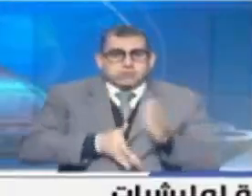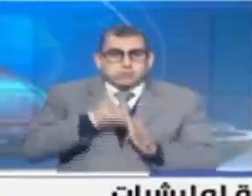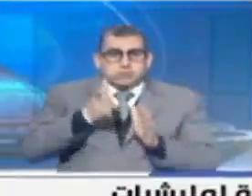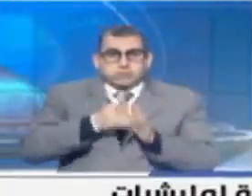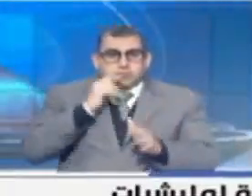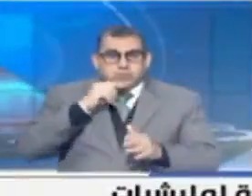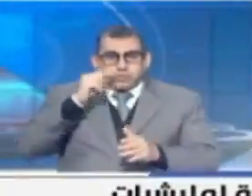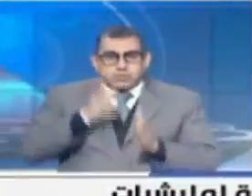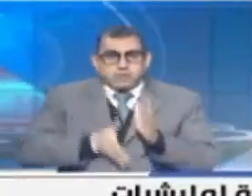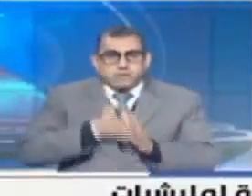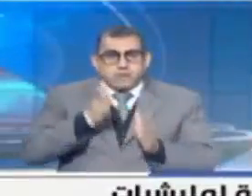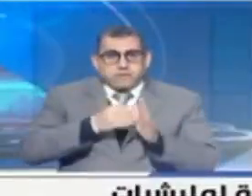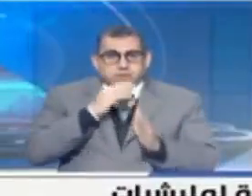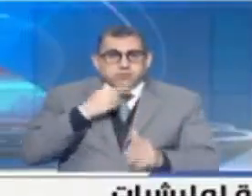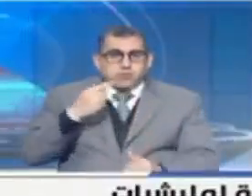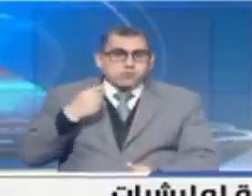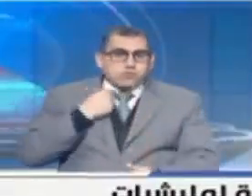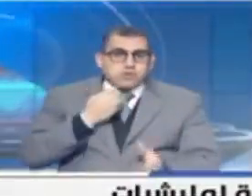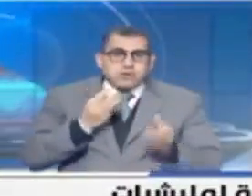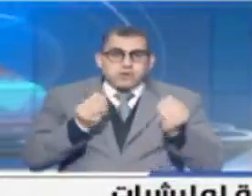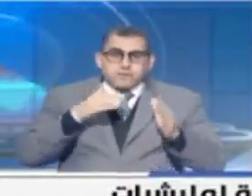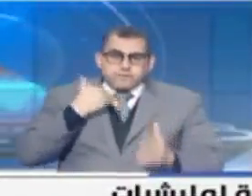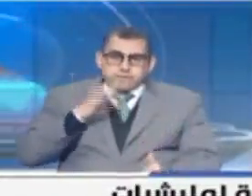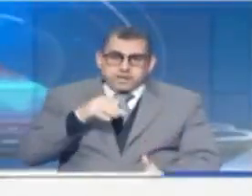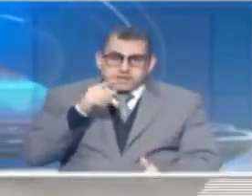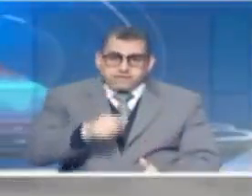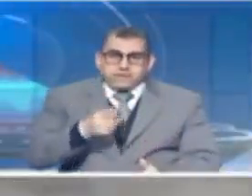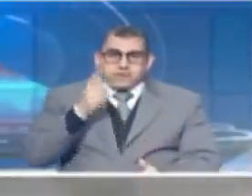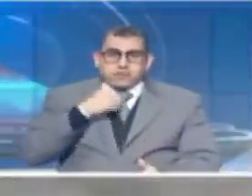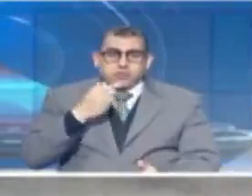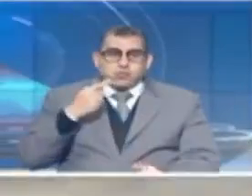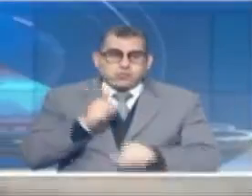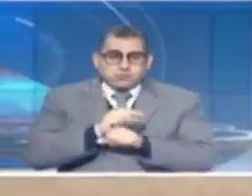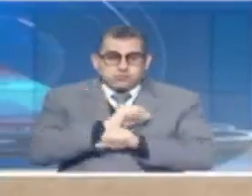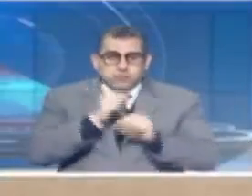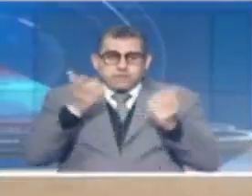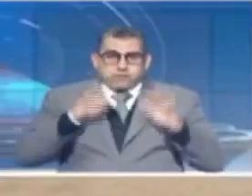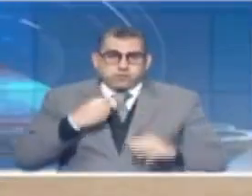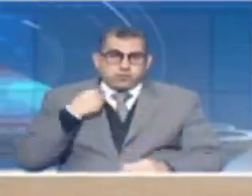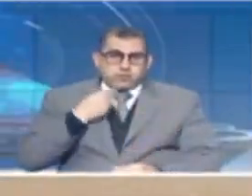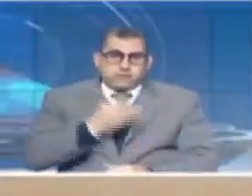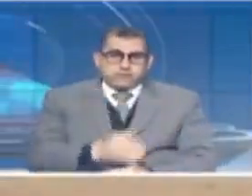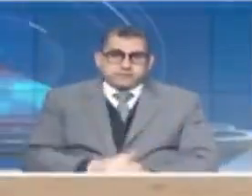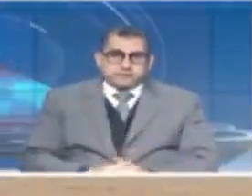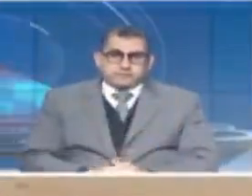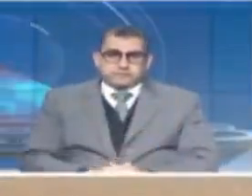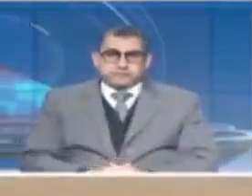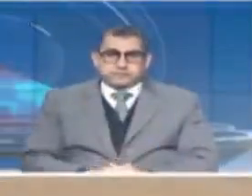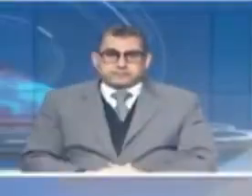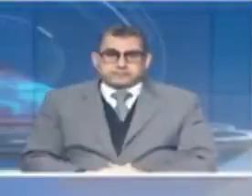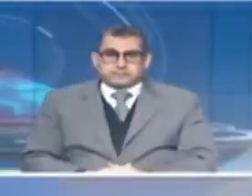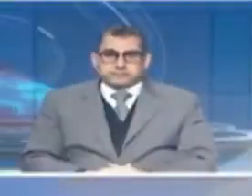لعناصر الميليشيات الحوثية التي تكبدت خسائر بشرية ومادية كبيرة في المعارك.